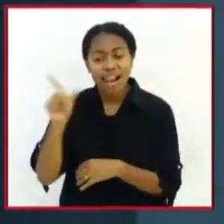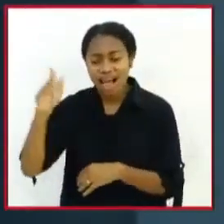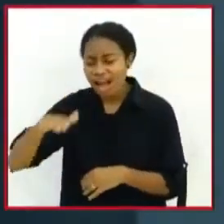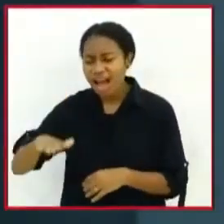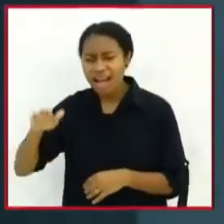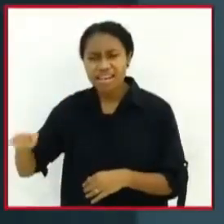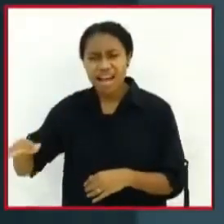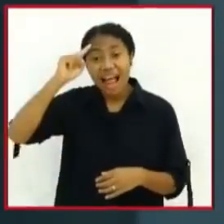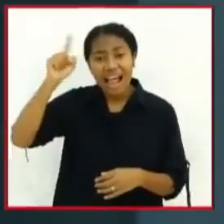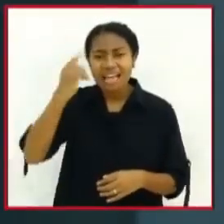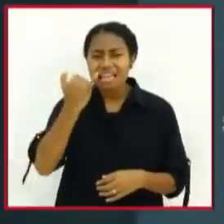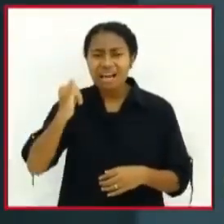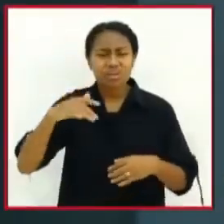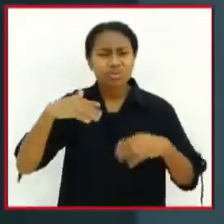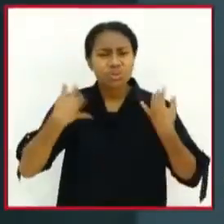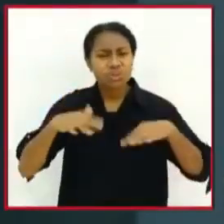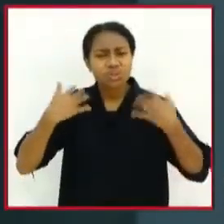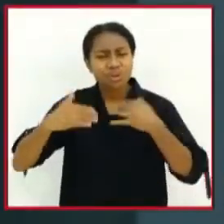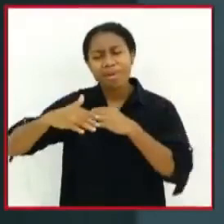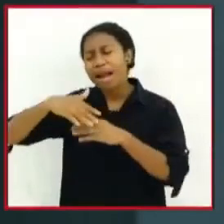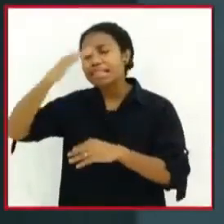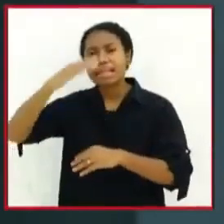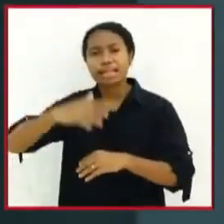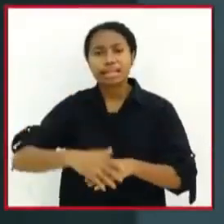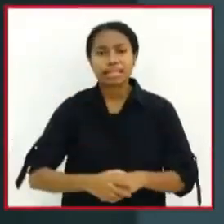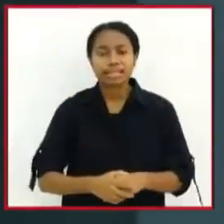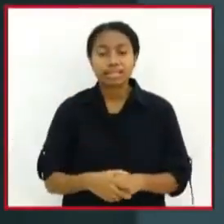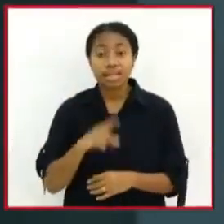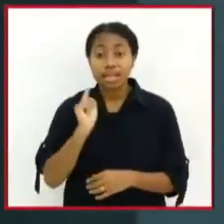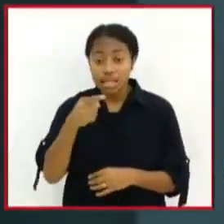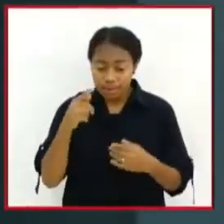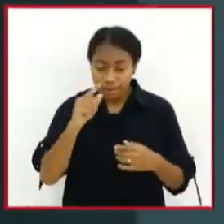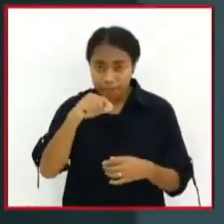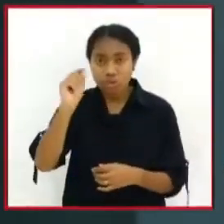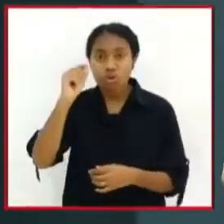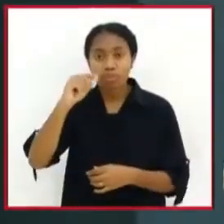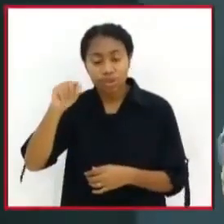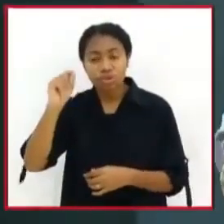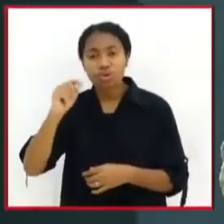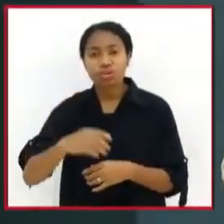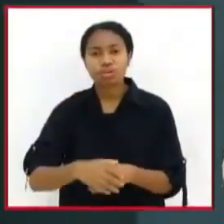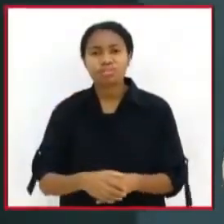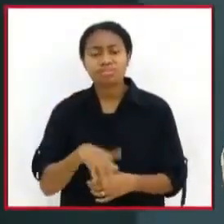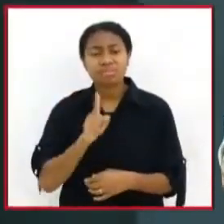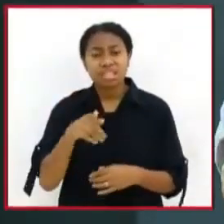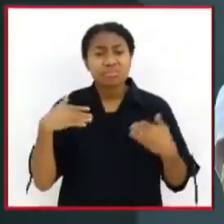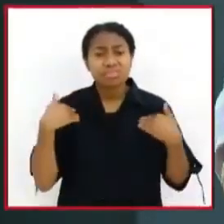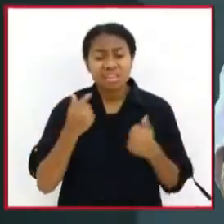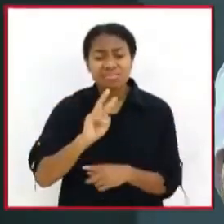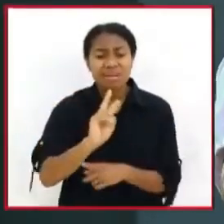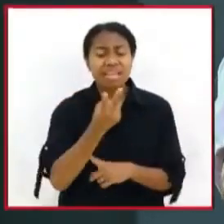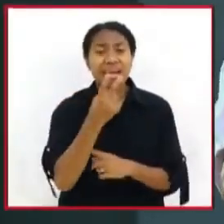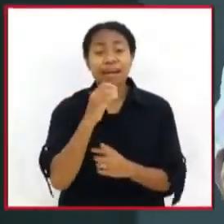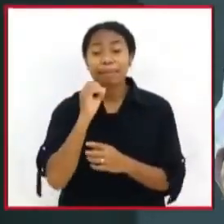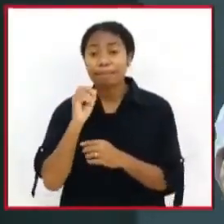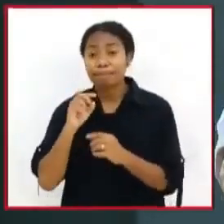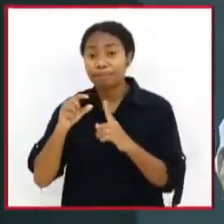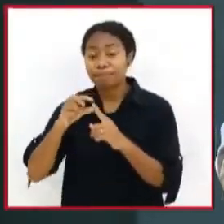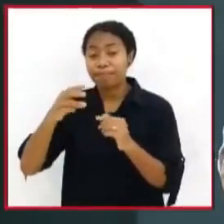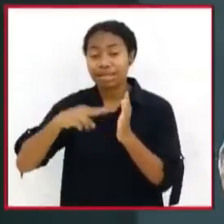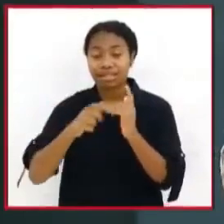Allah yang Maha Tinggi dan saudara-saudara bahwa ini benar ini bisa dibandingkan dengan pernyataan ini